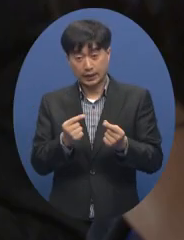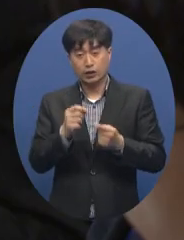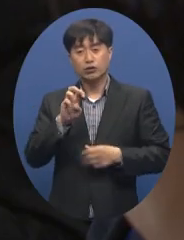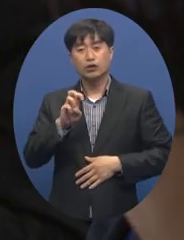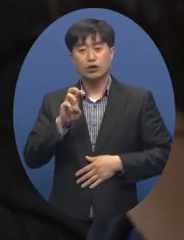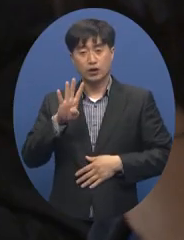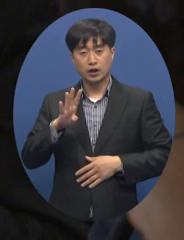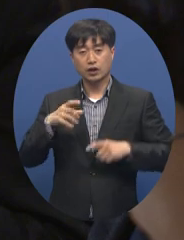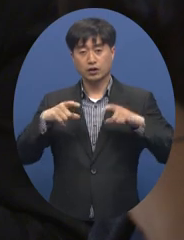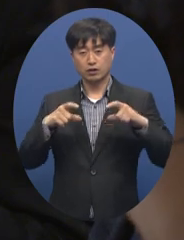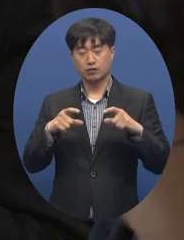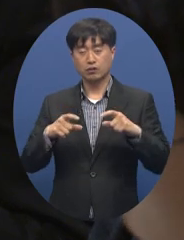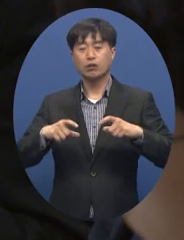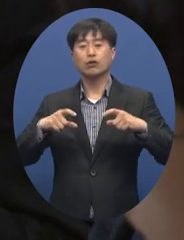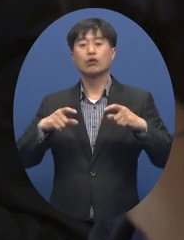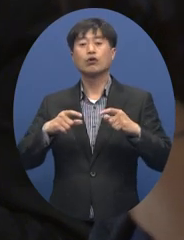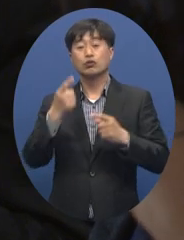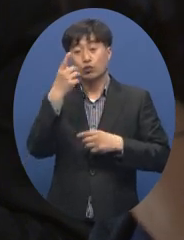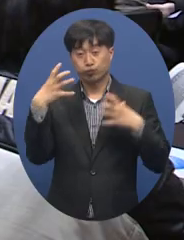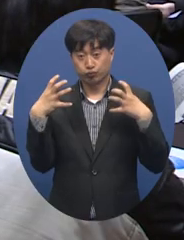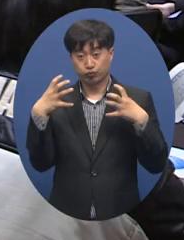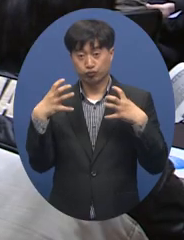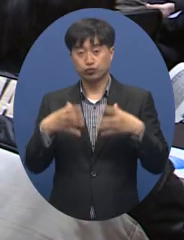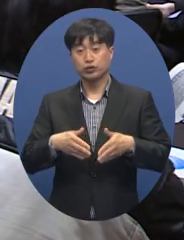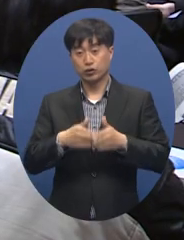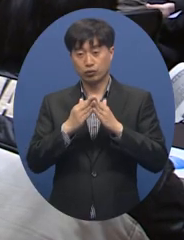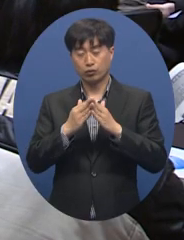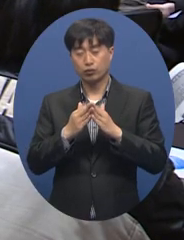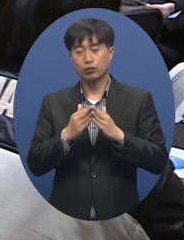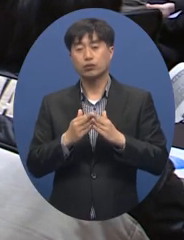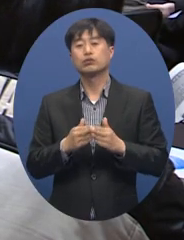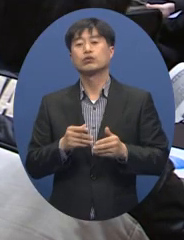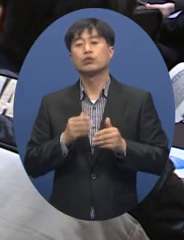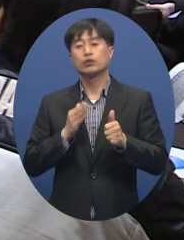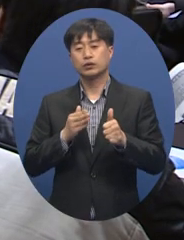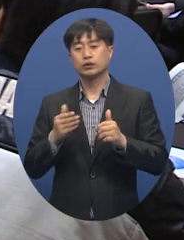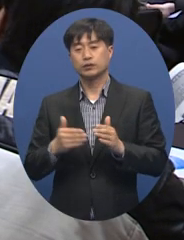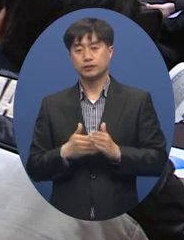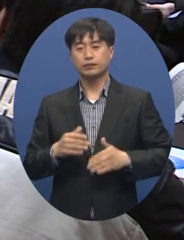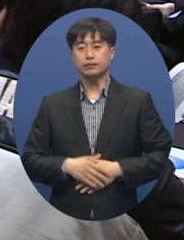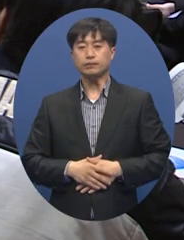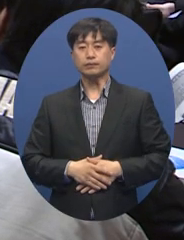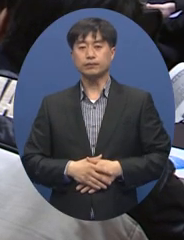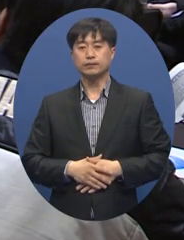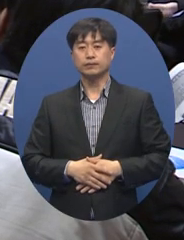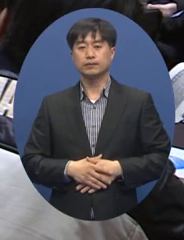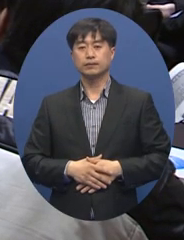모인 지방정부 협의회 출범을 예고했습니다. 경기주TV 한선지입니다.